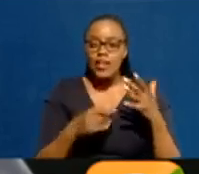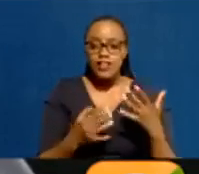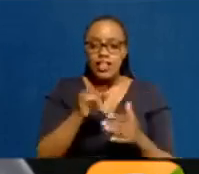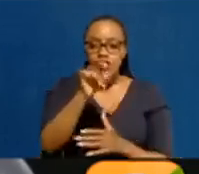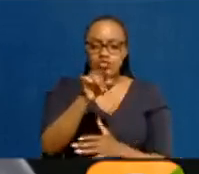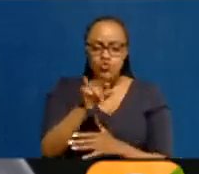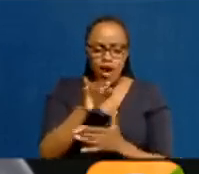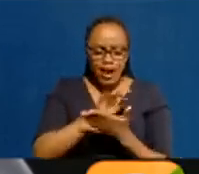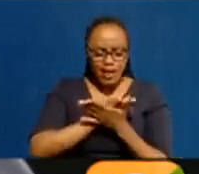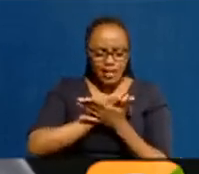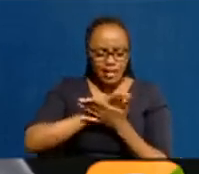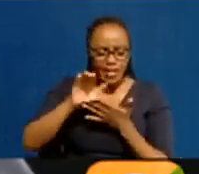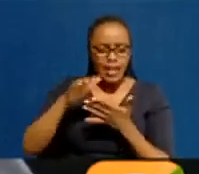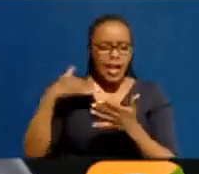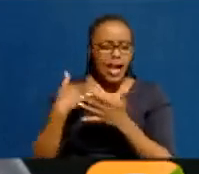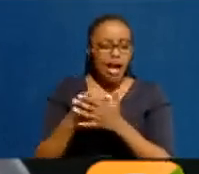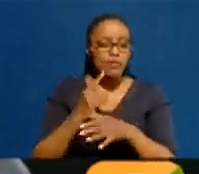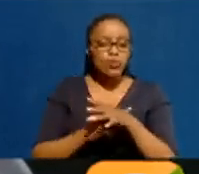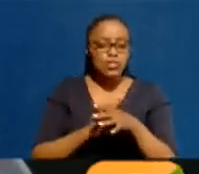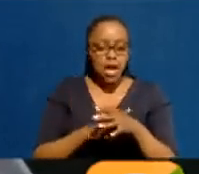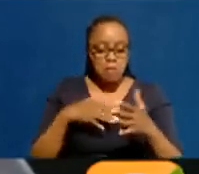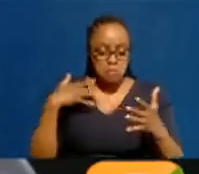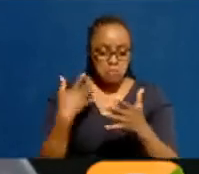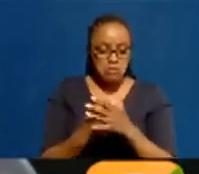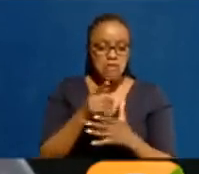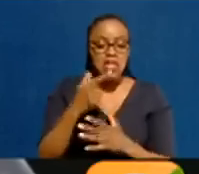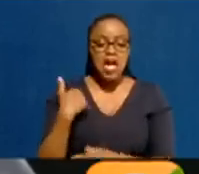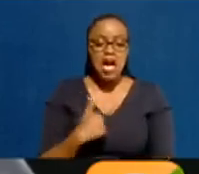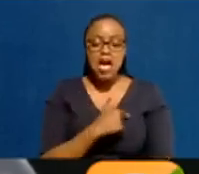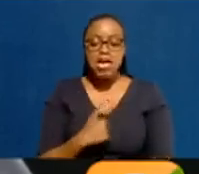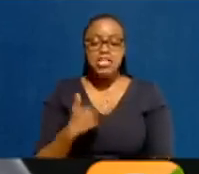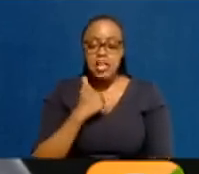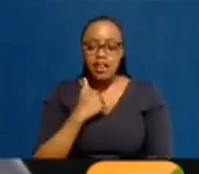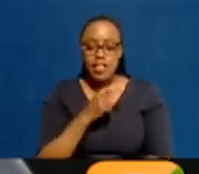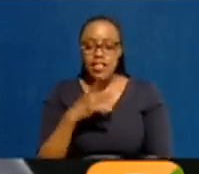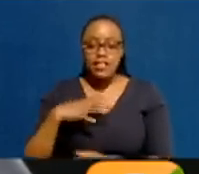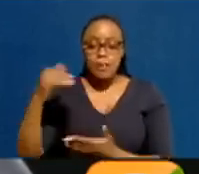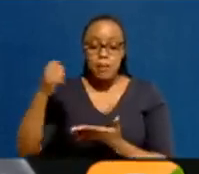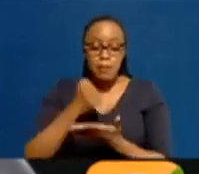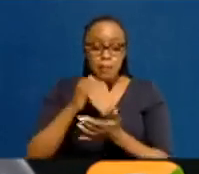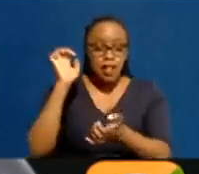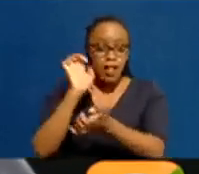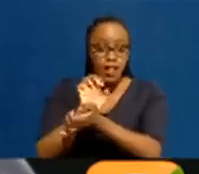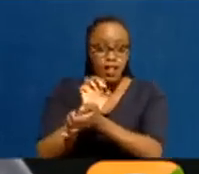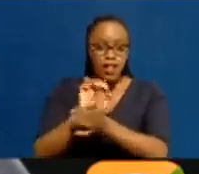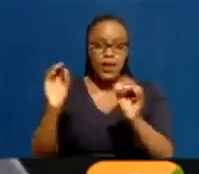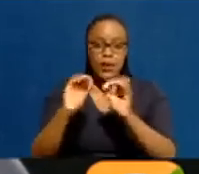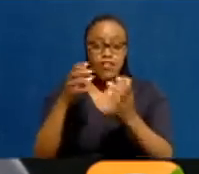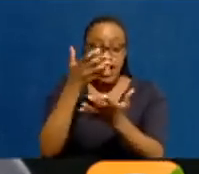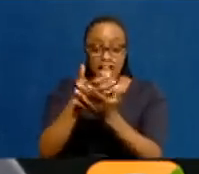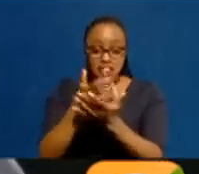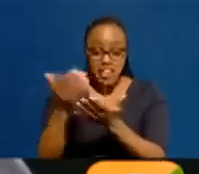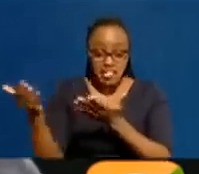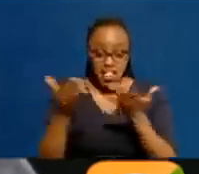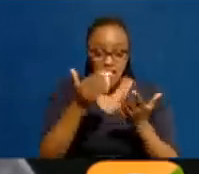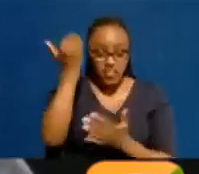are innocent until proven guilty. Hawa watu wote wameteliwa, hakuna mtu amefungwa, hakuna mtu ushahidi umetolewa